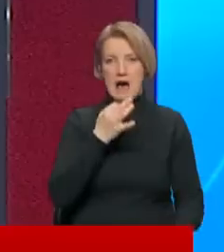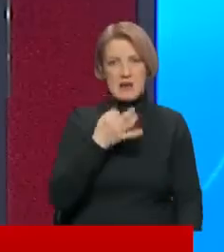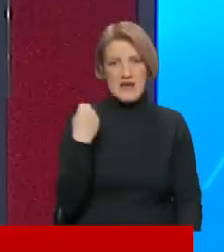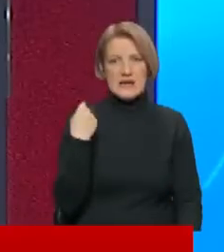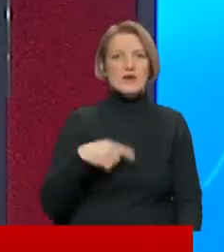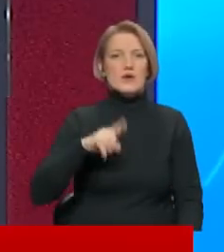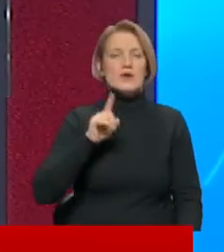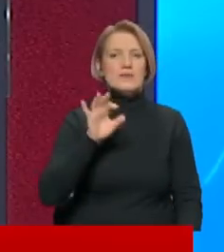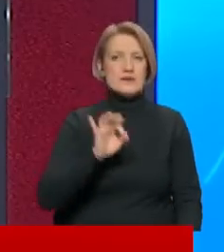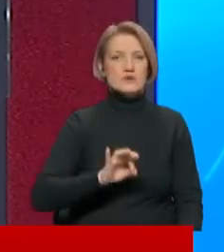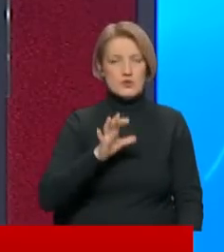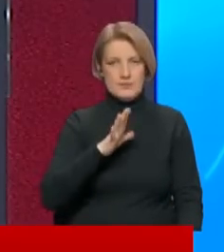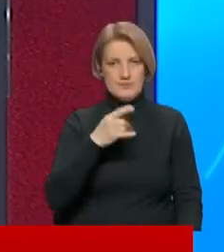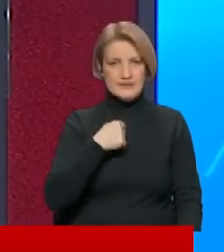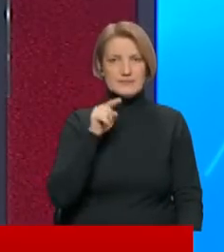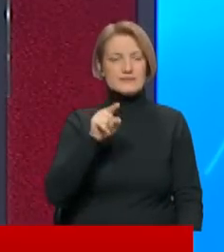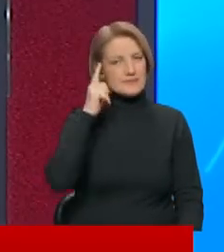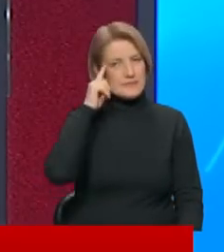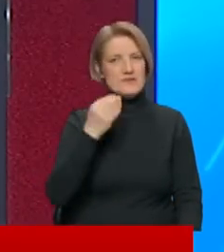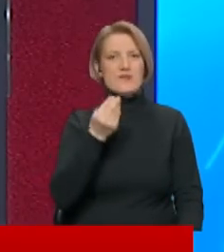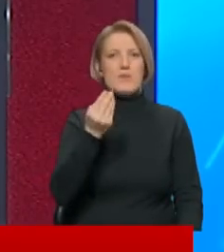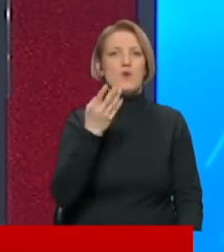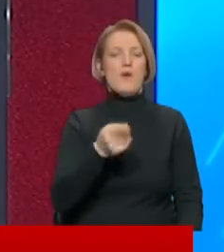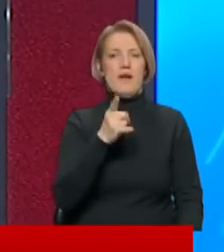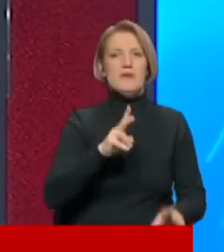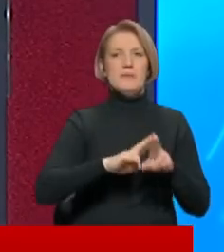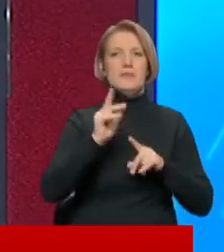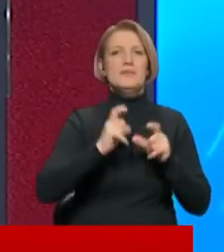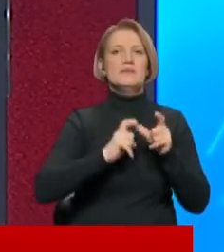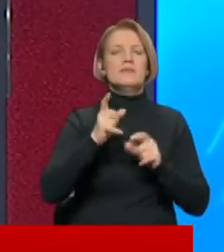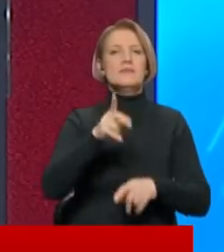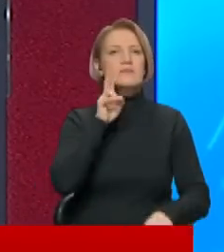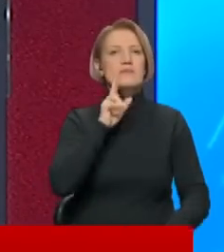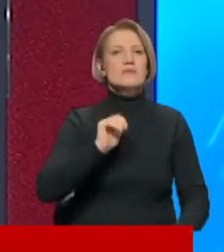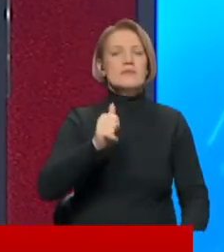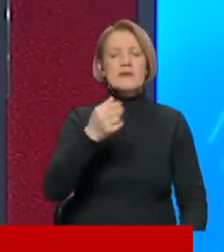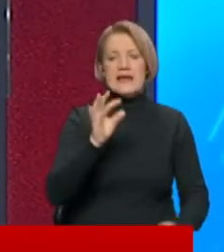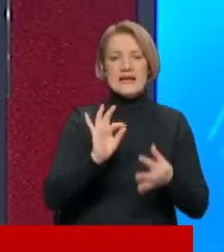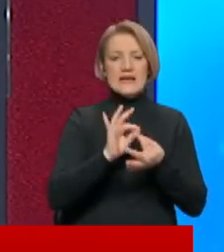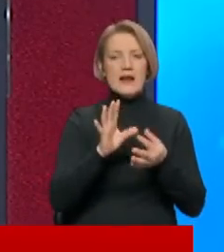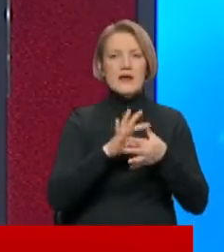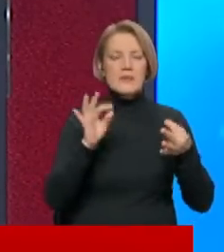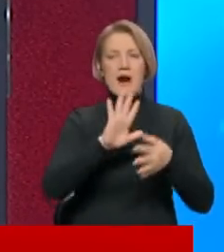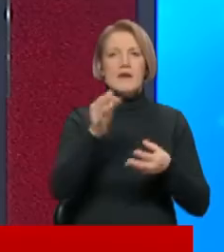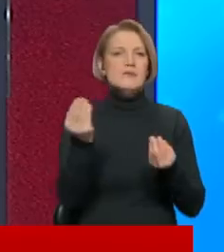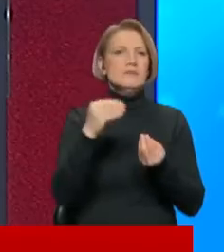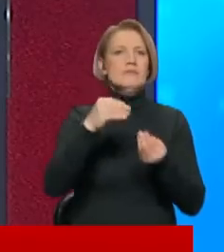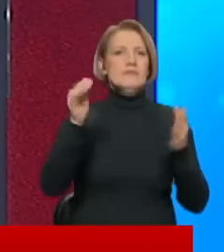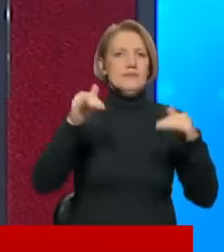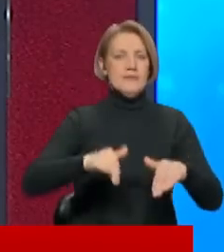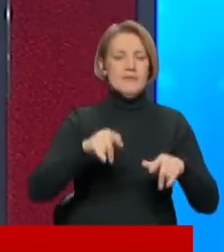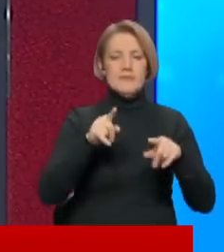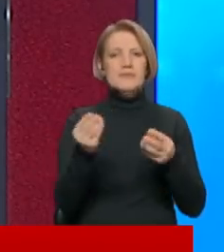Yeni güne başlıyoruz Biz ve sizleri de bilgilendirmiş olalım kerestesi son günlerde neredeyse iyi neden her şeye zam geldi